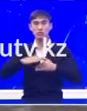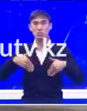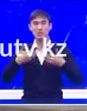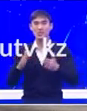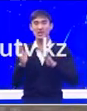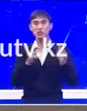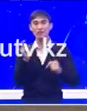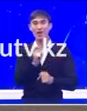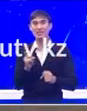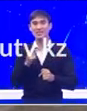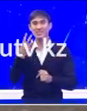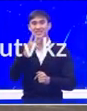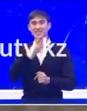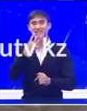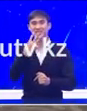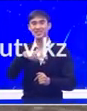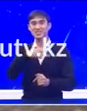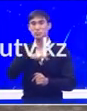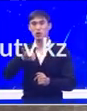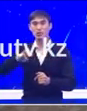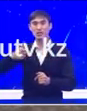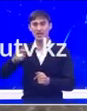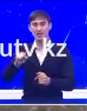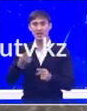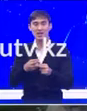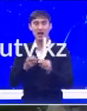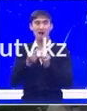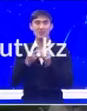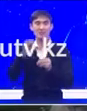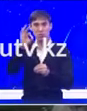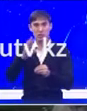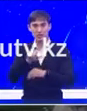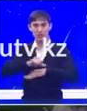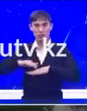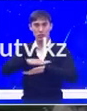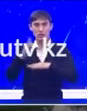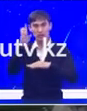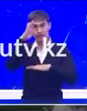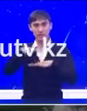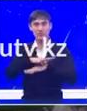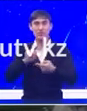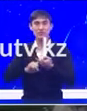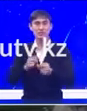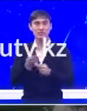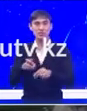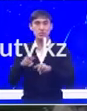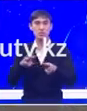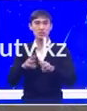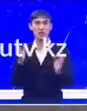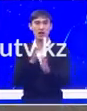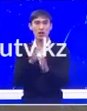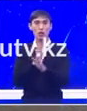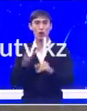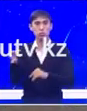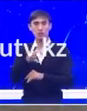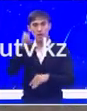лесного хозяйства 30 миллионов гектар а это всего лишь 11 процентов территории страны в связи с этим министерство экологии и